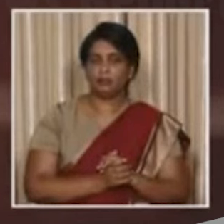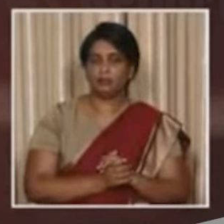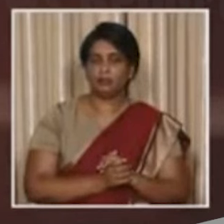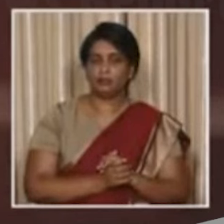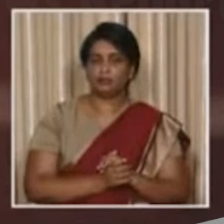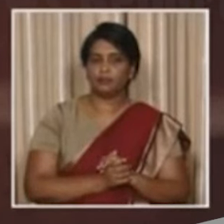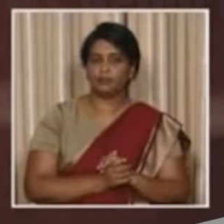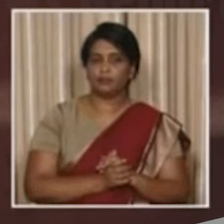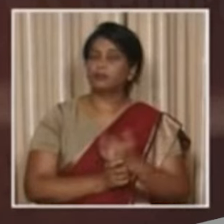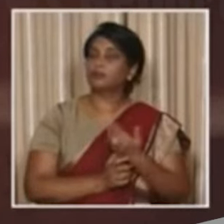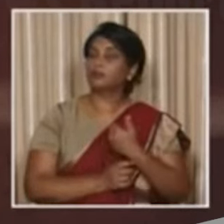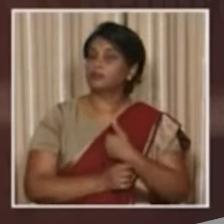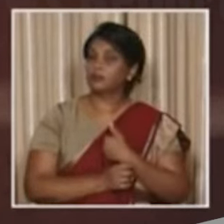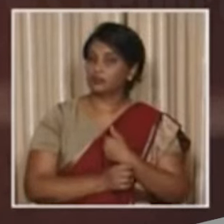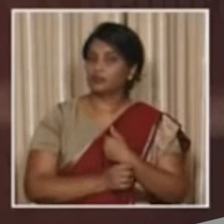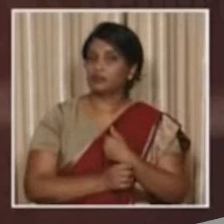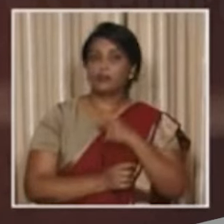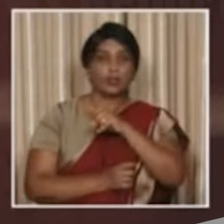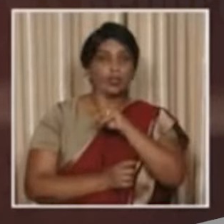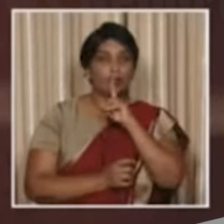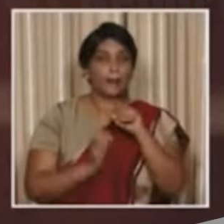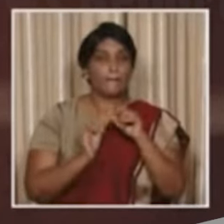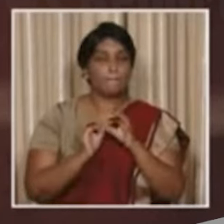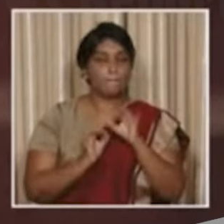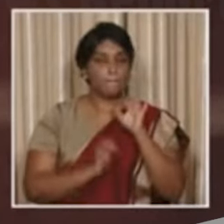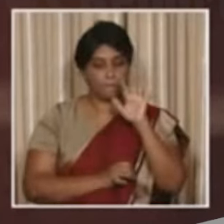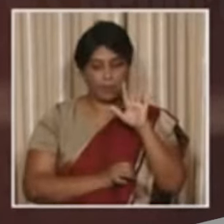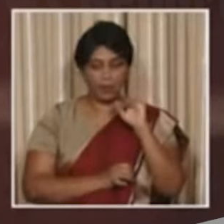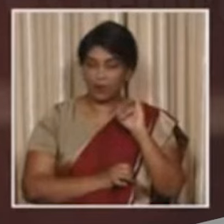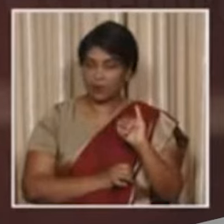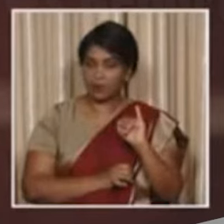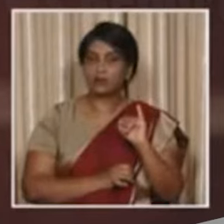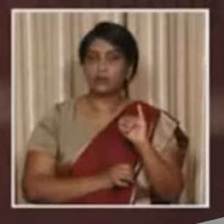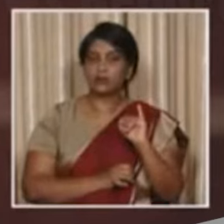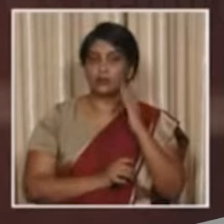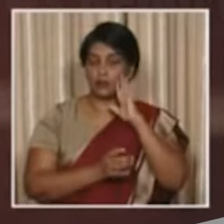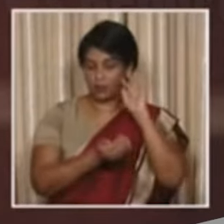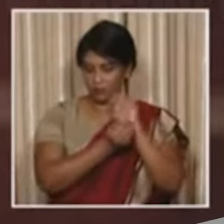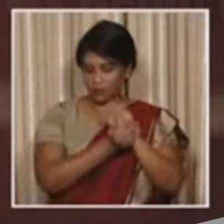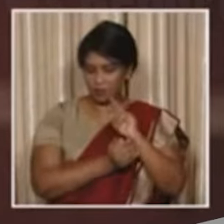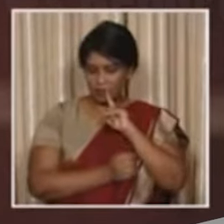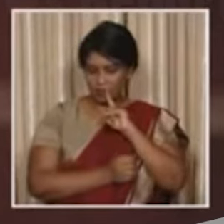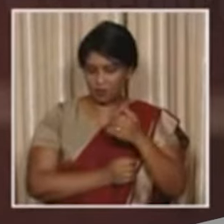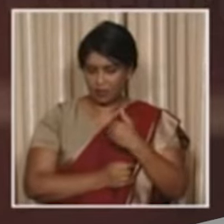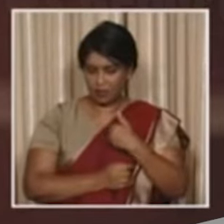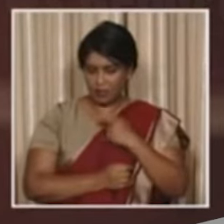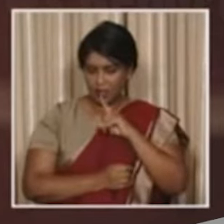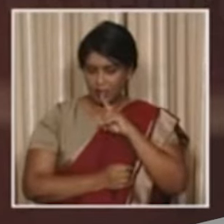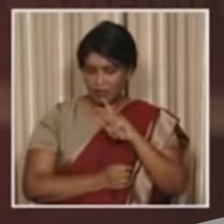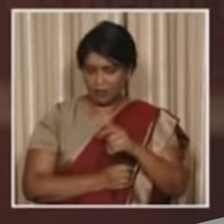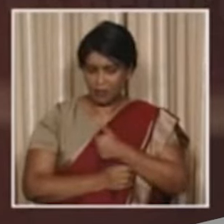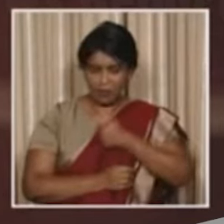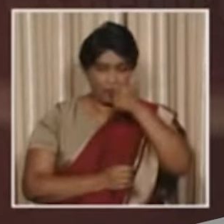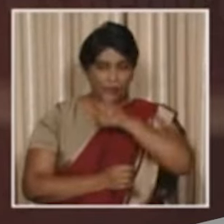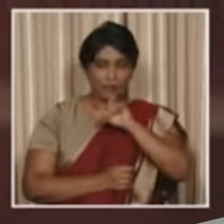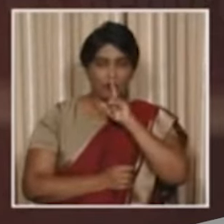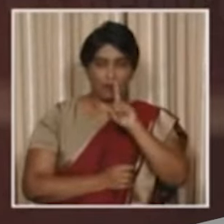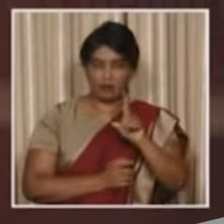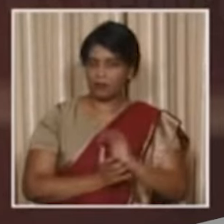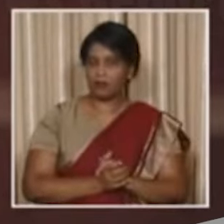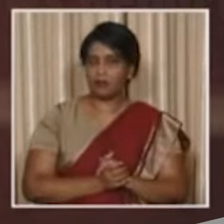එතකොට මම ඔබතුමා කියපේ බිලියන 56ක කතාව පිටරට රඳවාගෙන තියෙන එක මම ඒක කිව්වේ නෑ. හොරකම් කරයි කියලා කියන්නේ